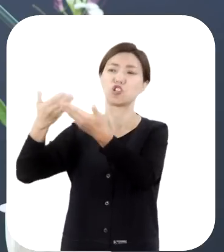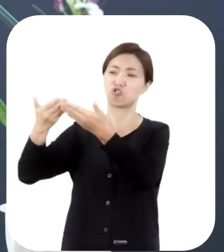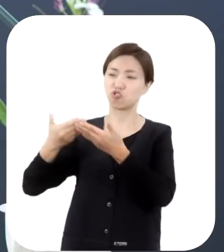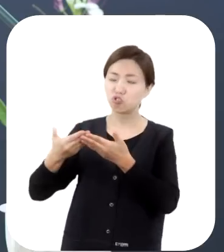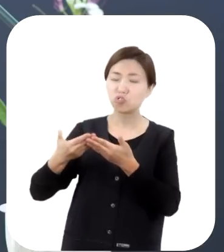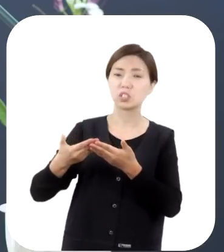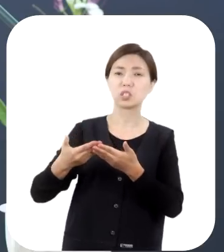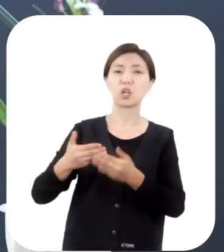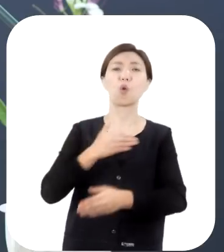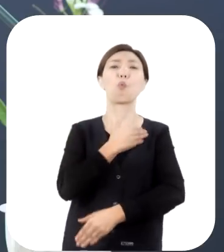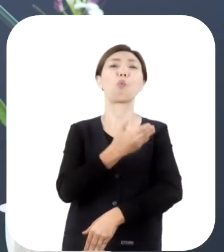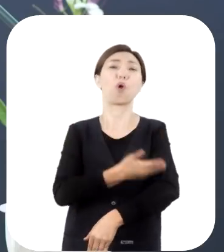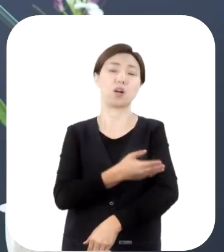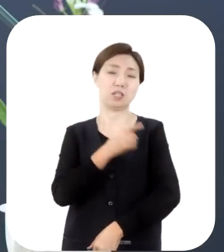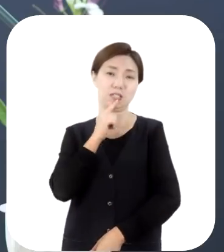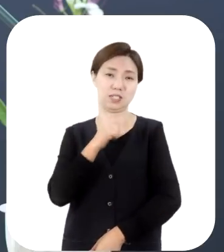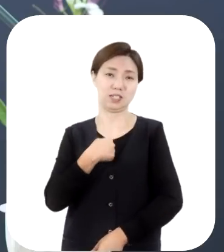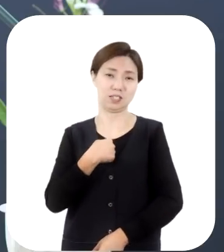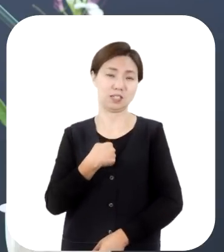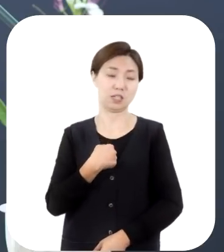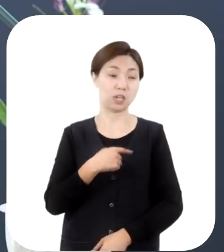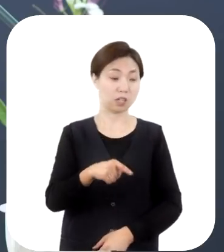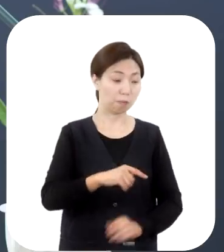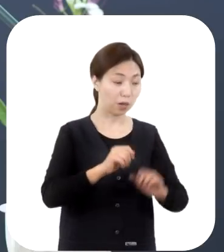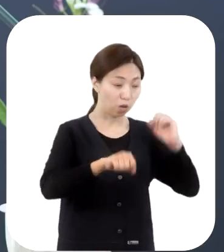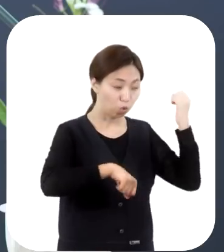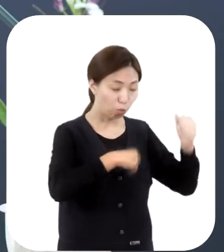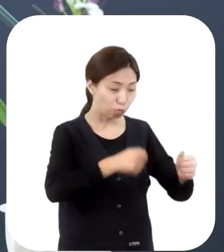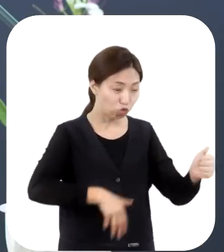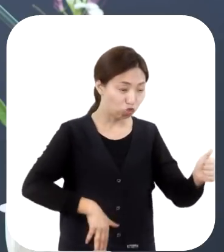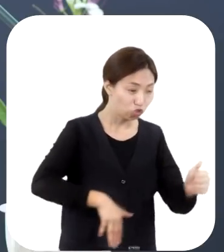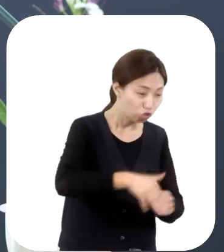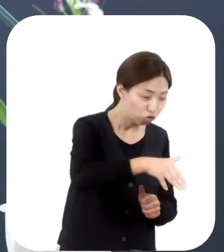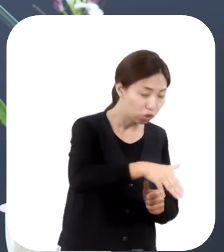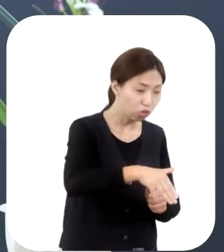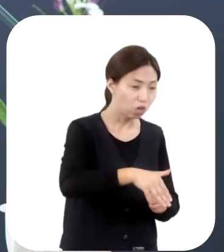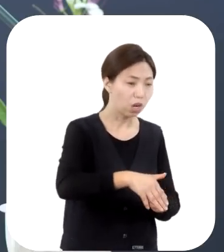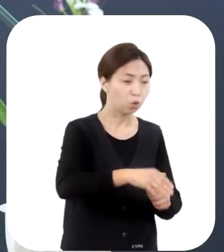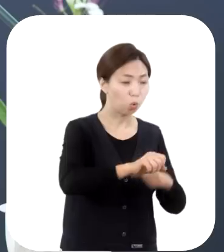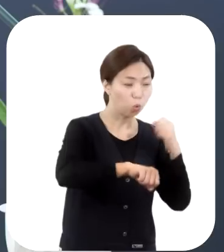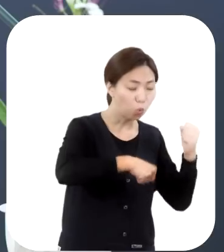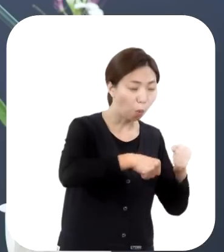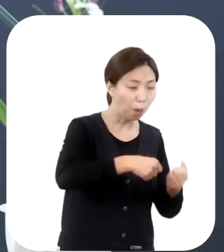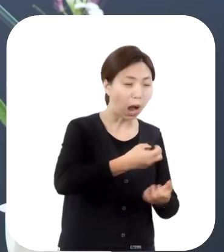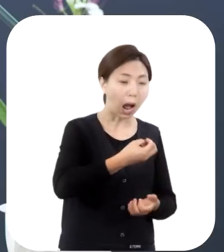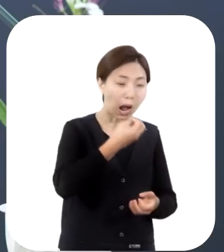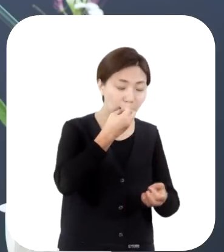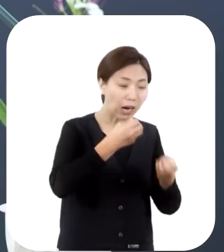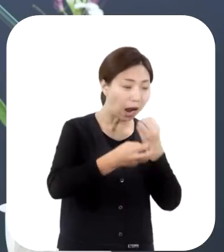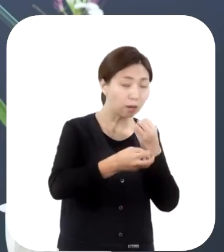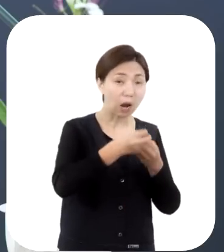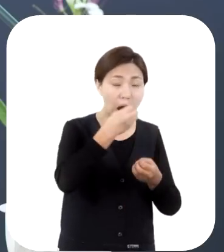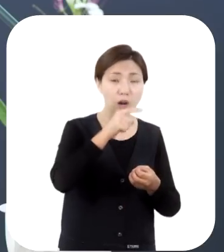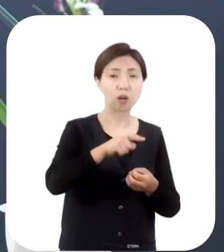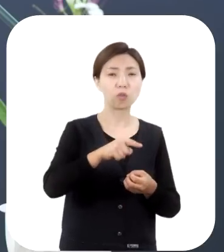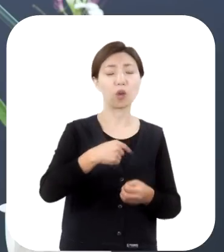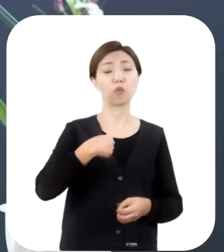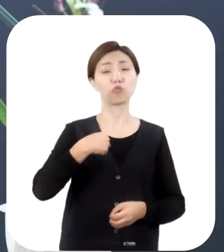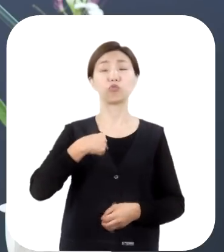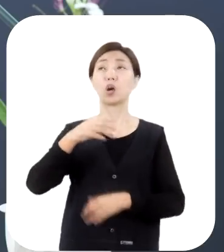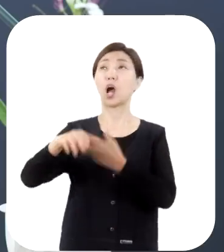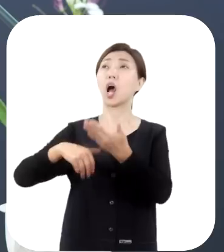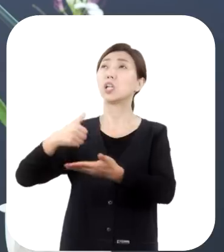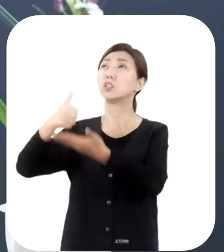그렇기 때문에 이것을 죽이고 먹고 하는 것을 정당화한다. 이런 얘기예요.